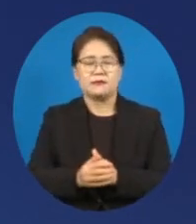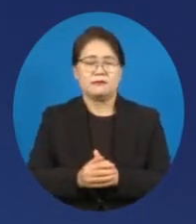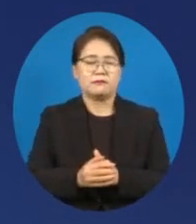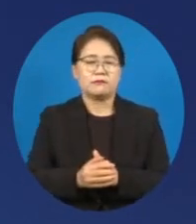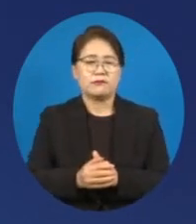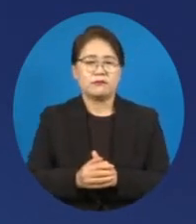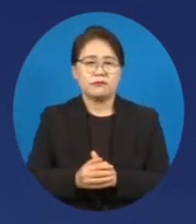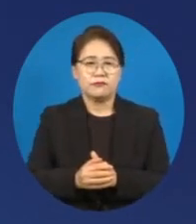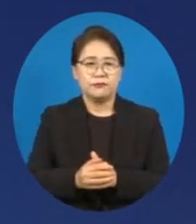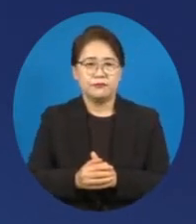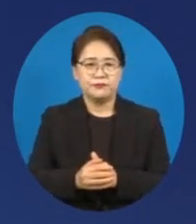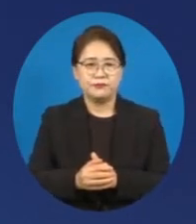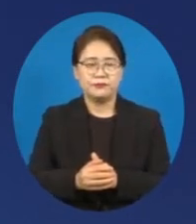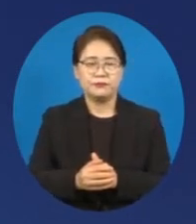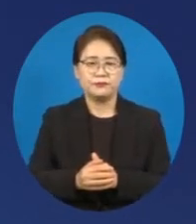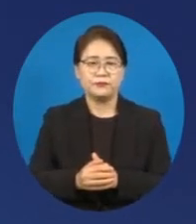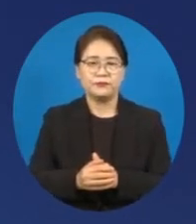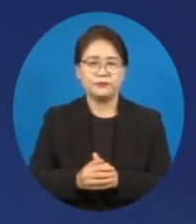누님이에요